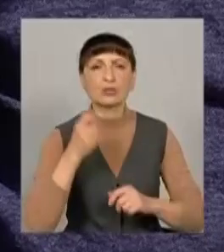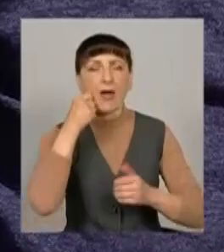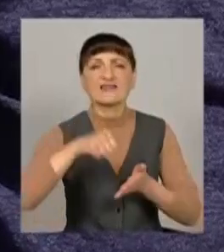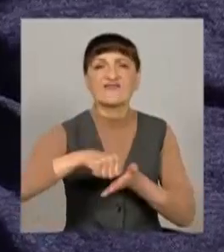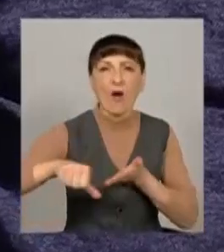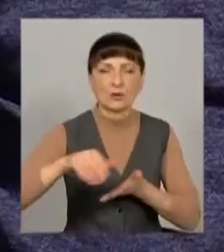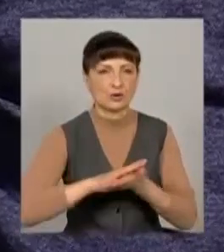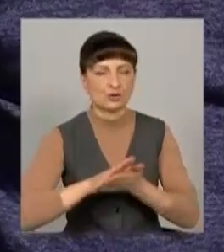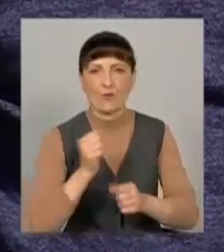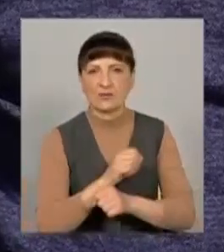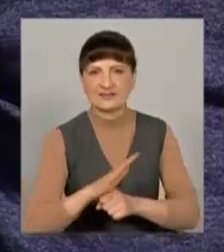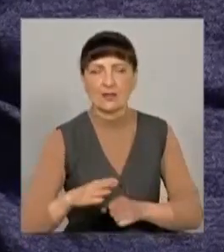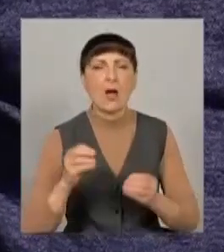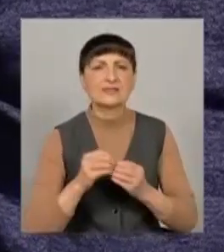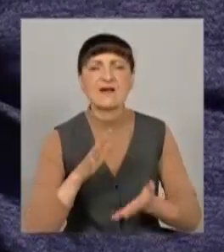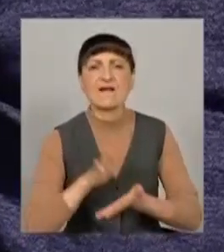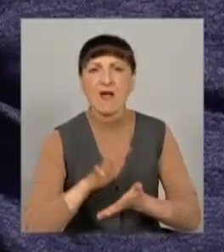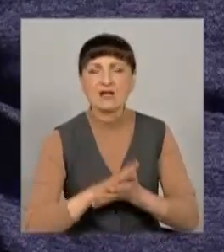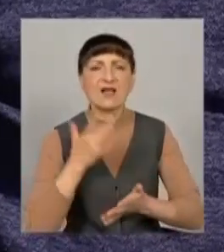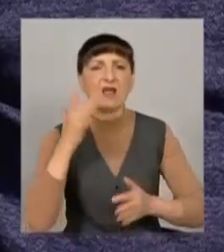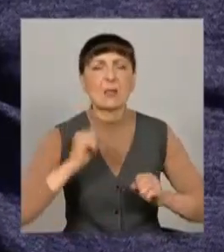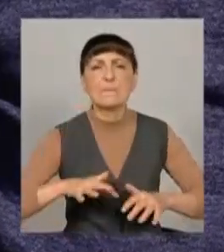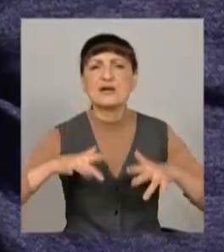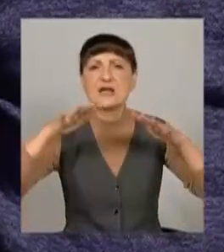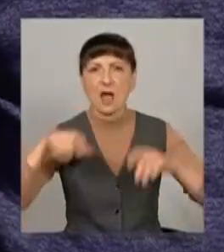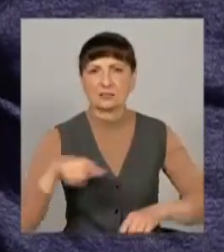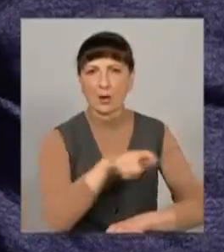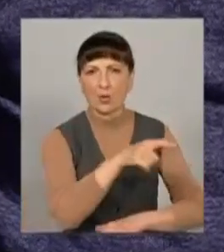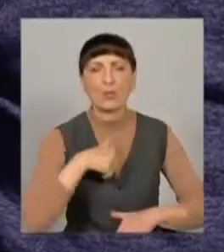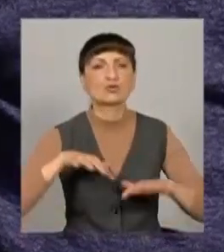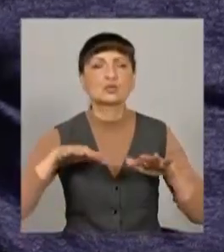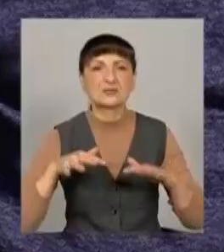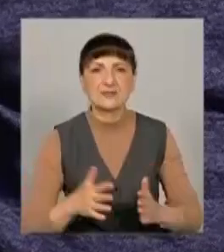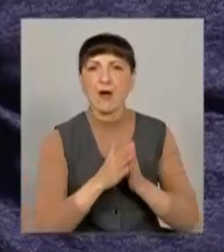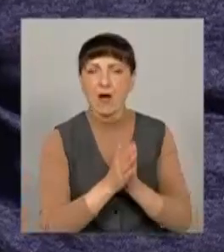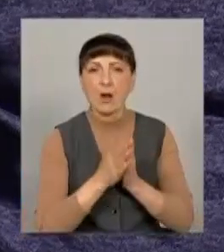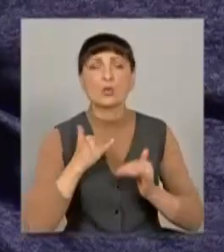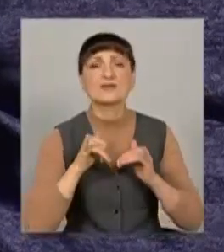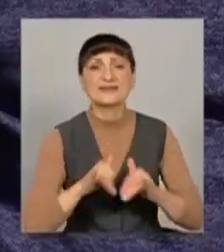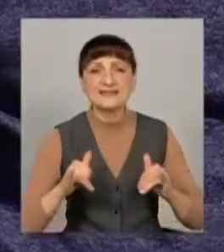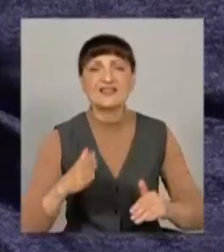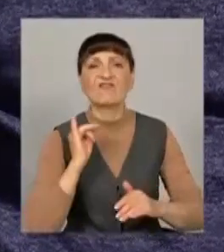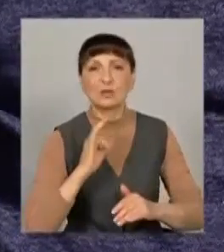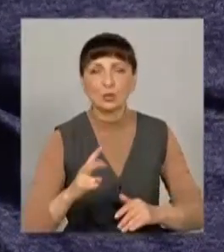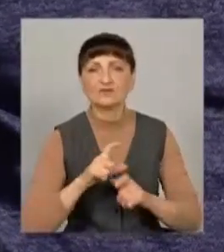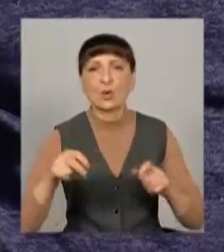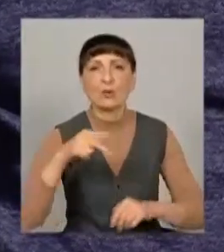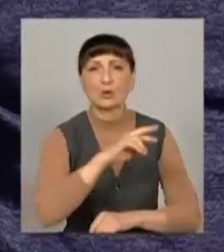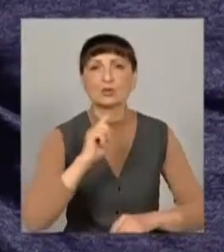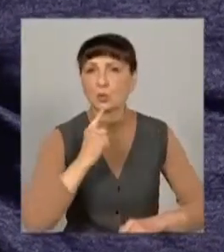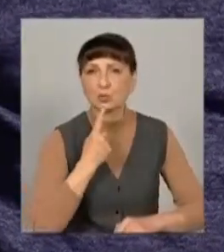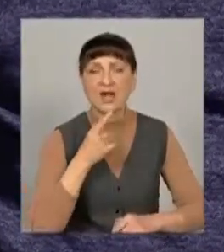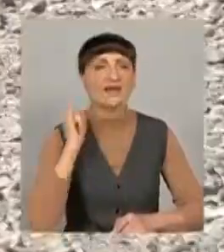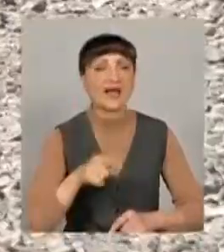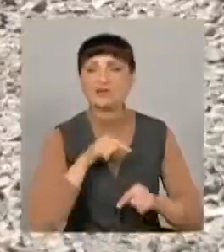но ничего не делают. Постоянная грязь, летом пыль от этих дорог. Мы уже устали. У нас дети, внуки с трудом ходят в школу. Такси